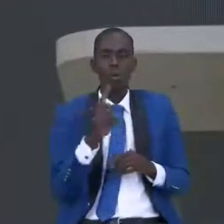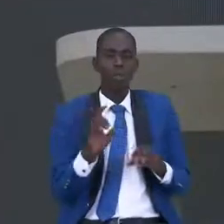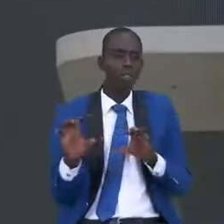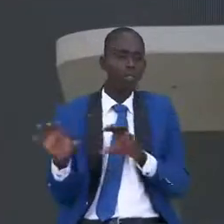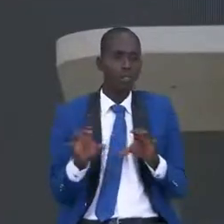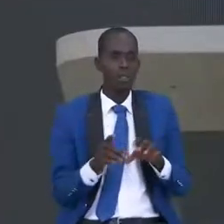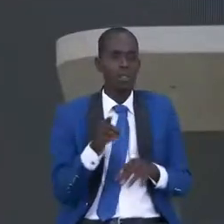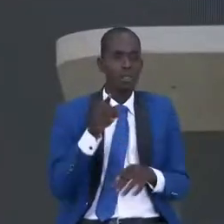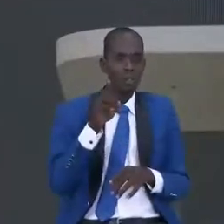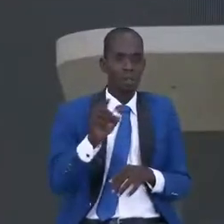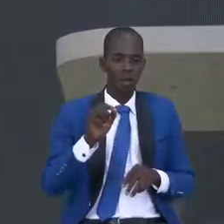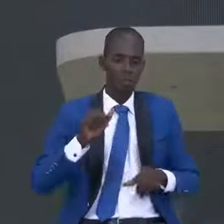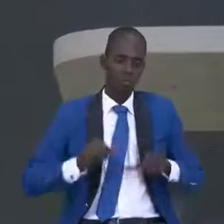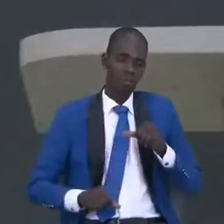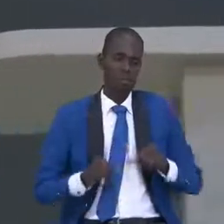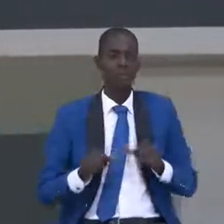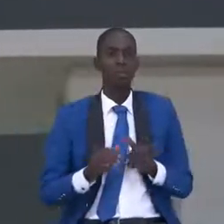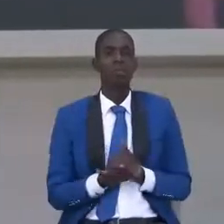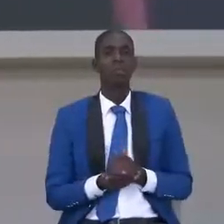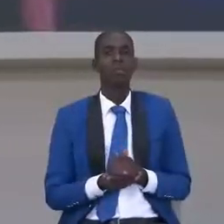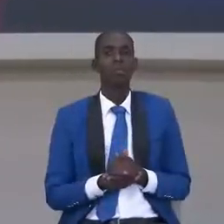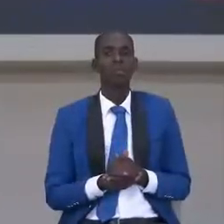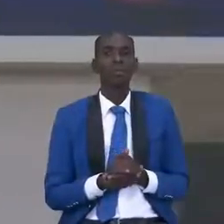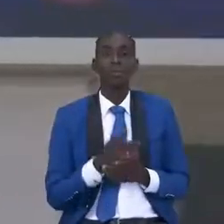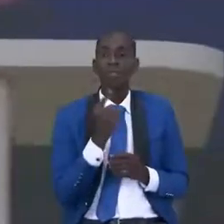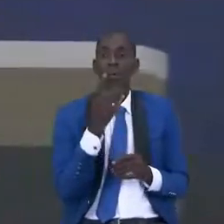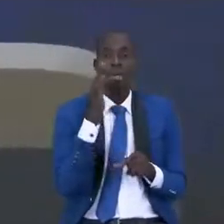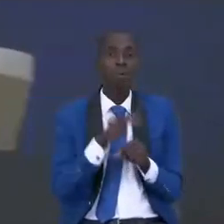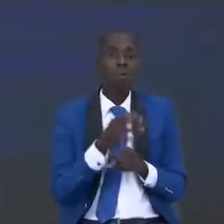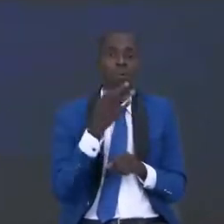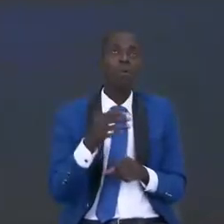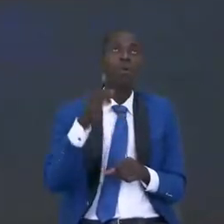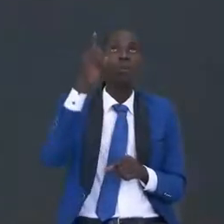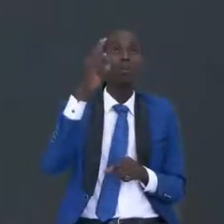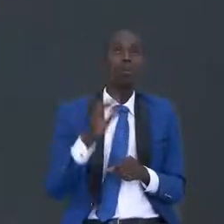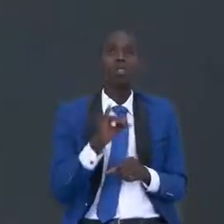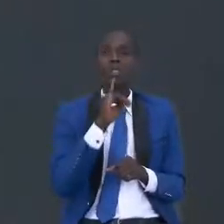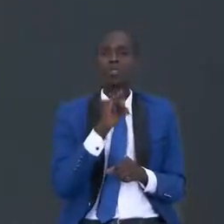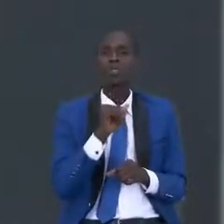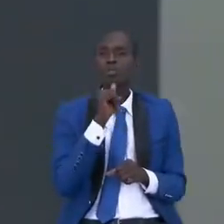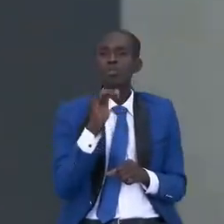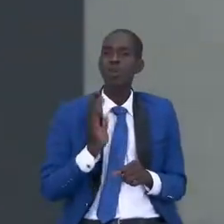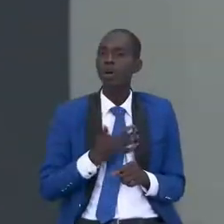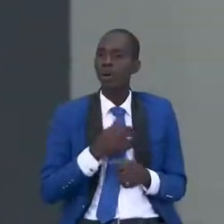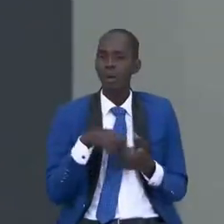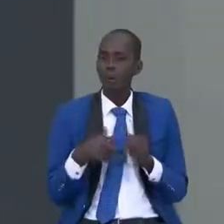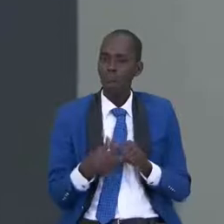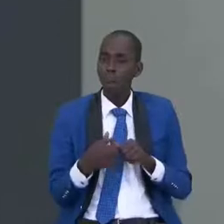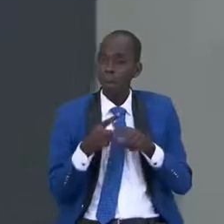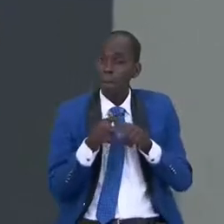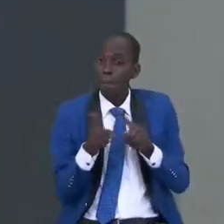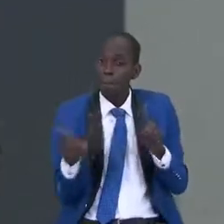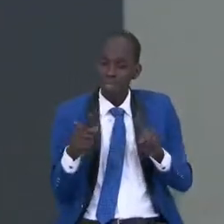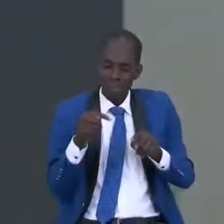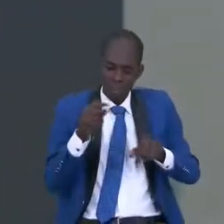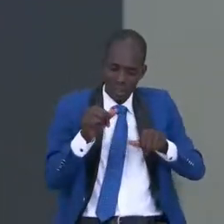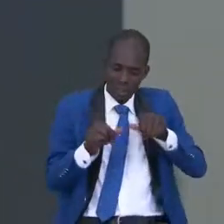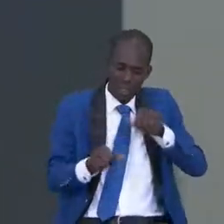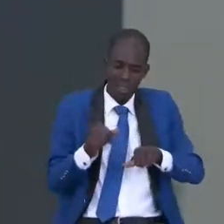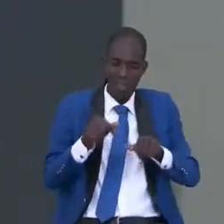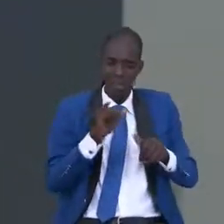douté? La promesse de Dieu n'est pas notre problème, c'est le doute qui est notre